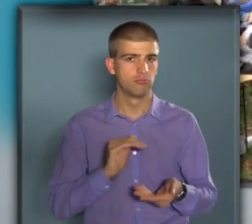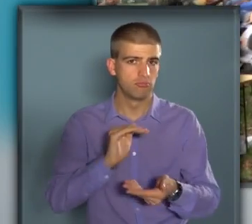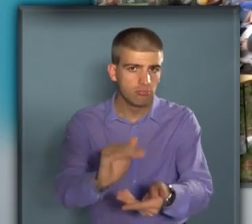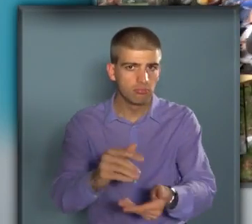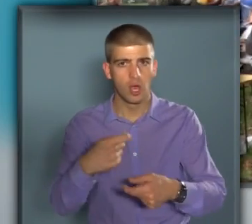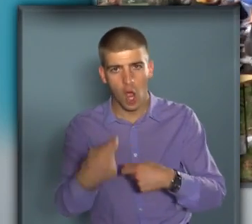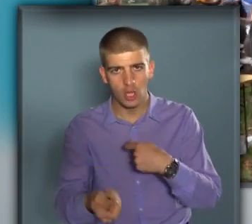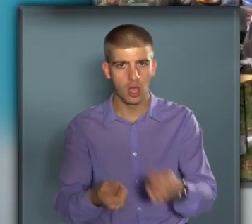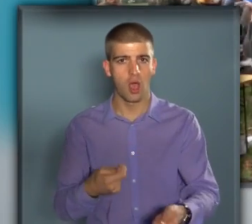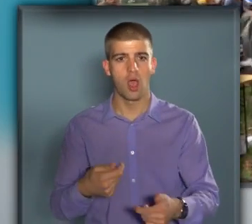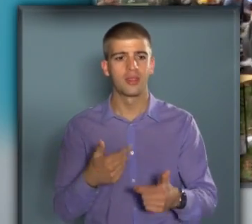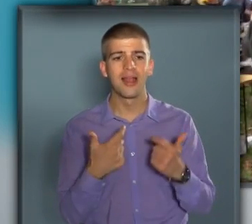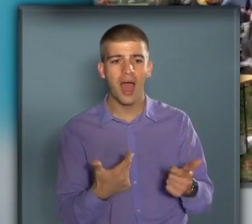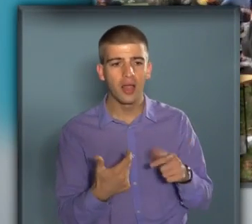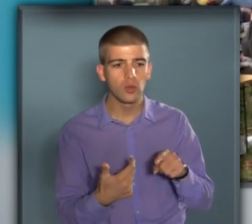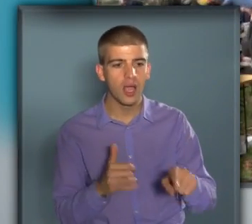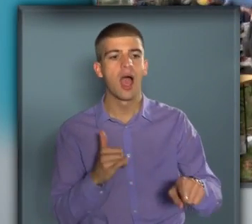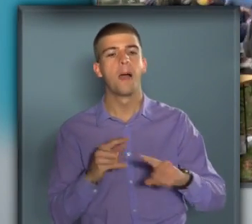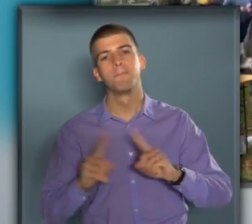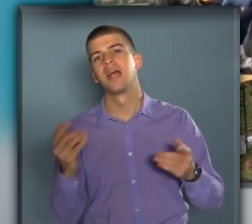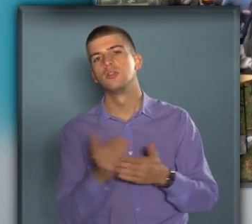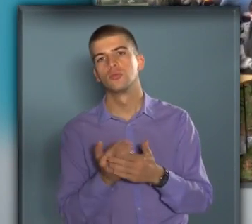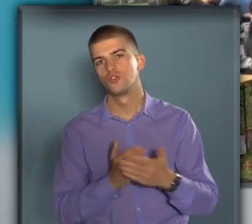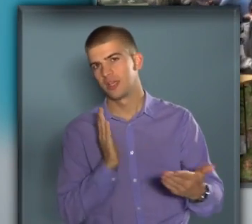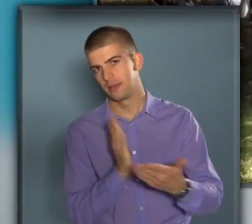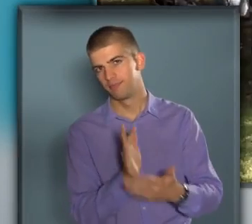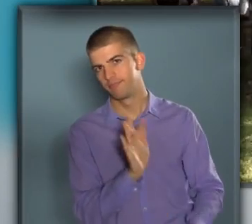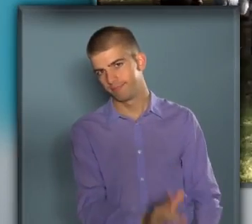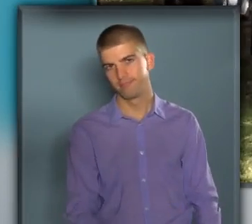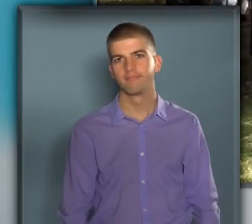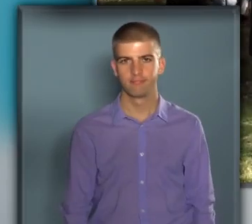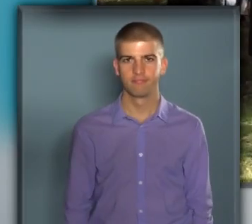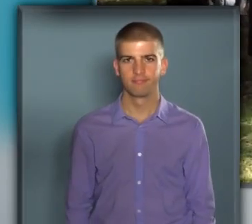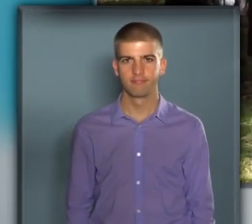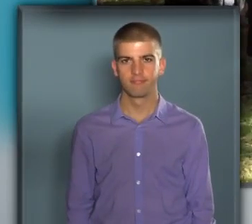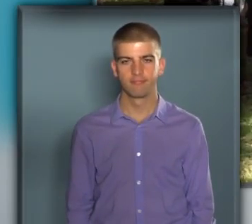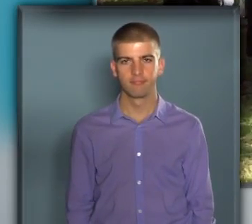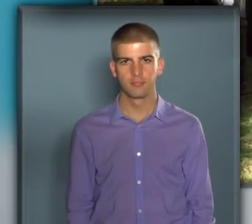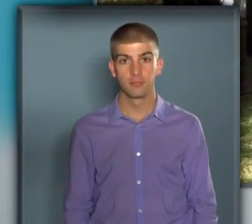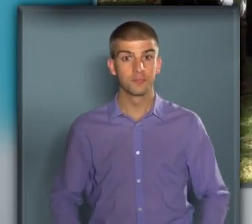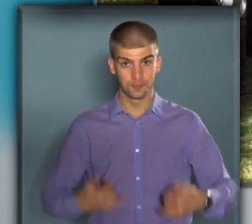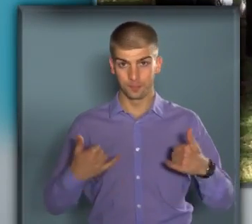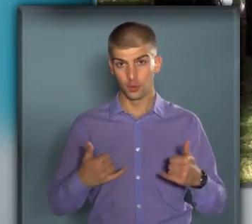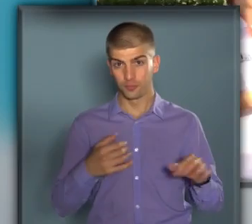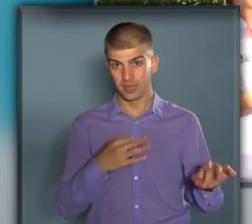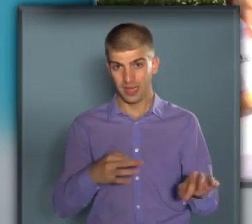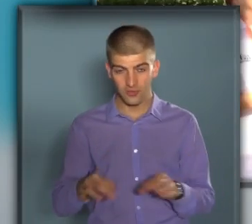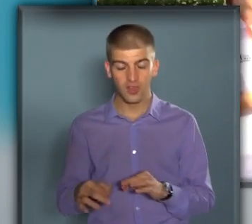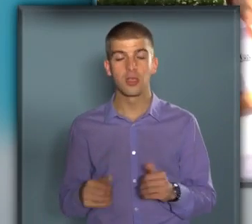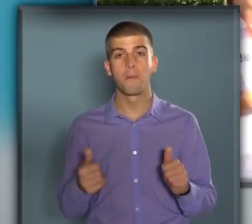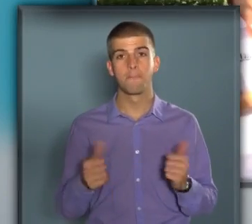segíteni és meglátni azokat a lehetőségeket, ahol tényleg szükség van ránk. Ez a rendezvény itt a